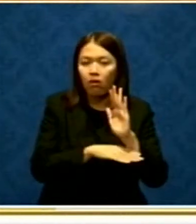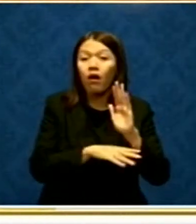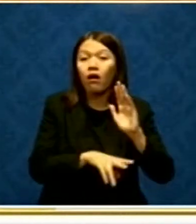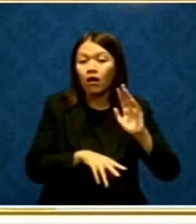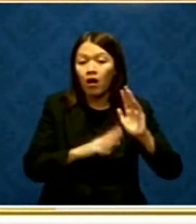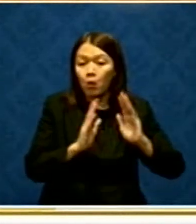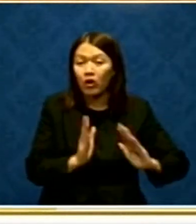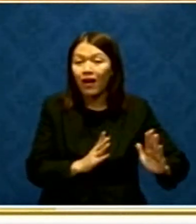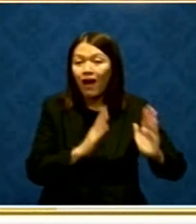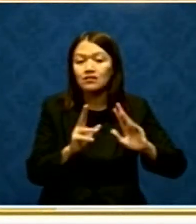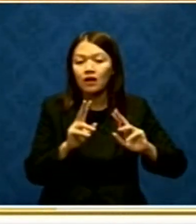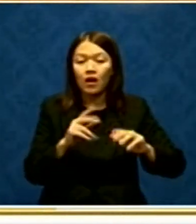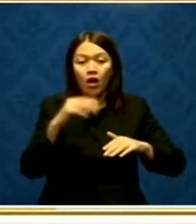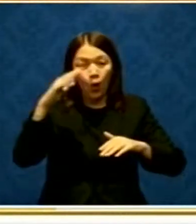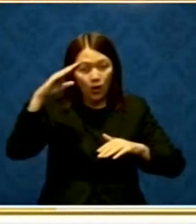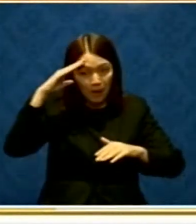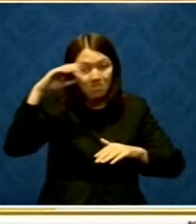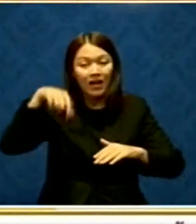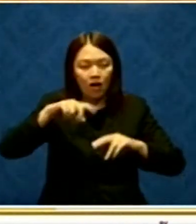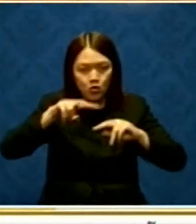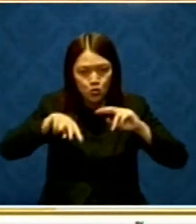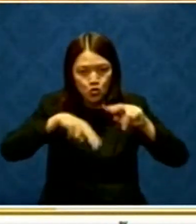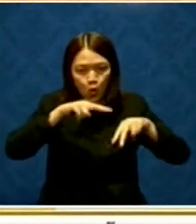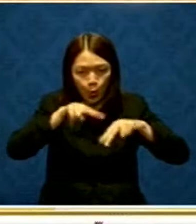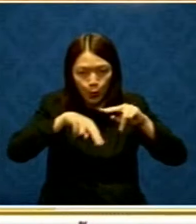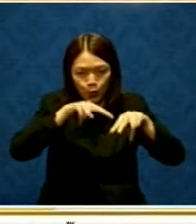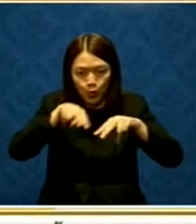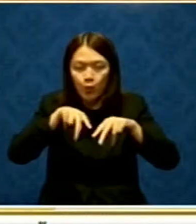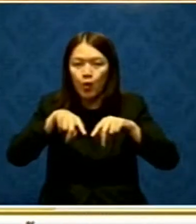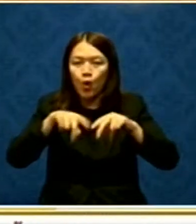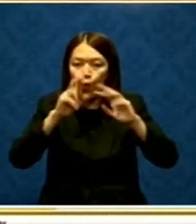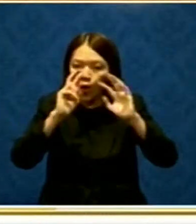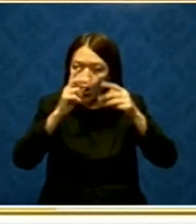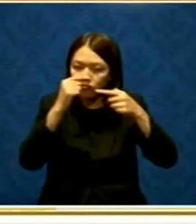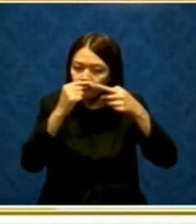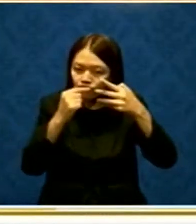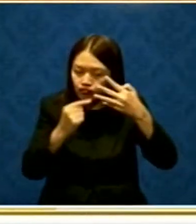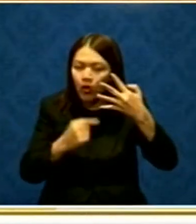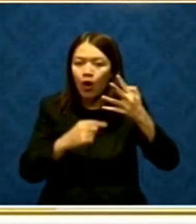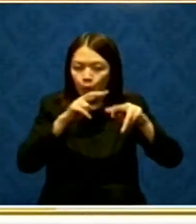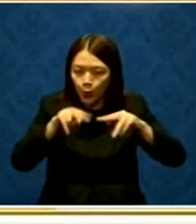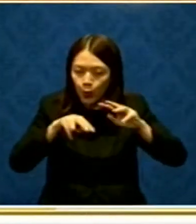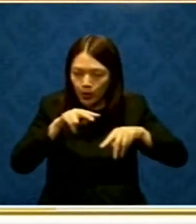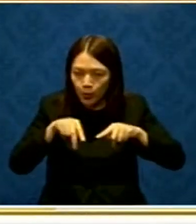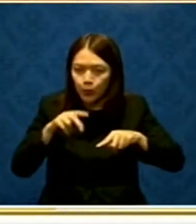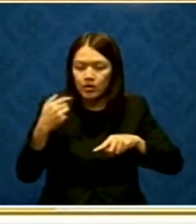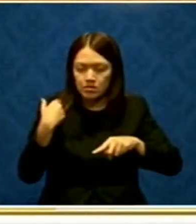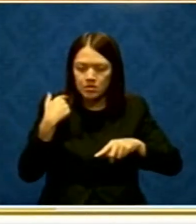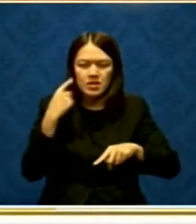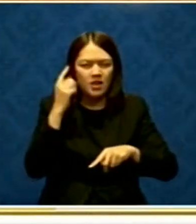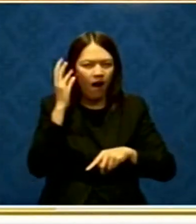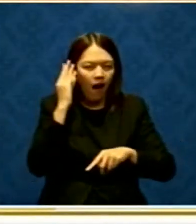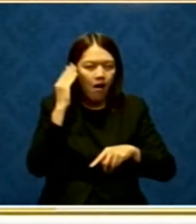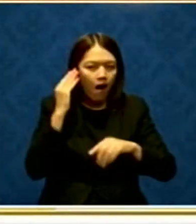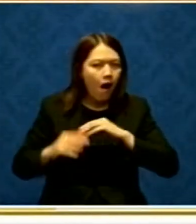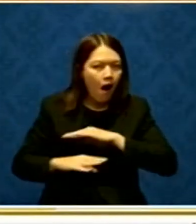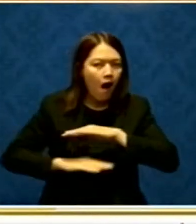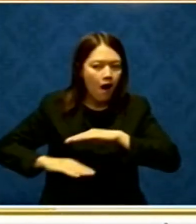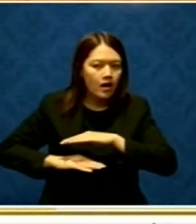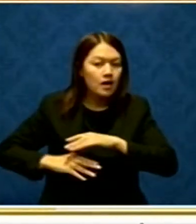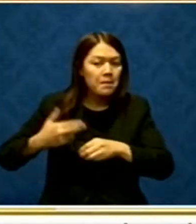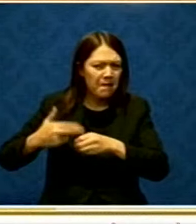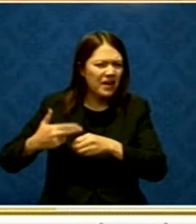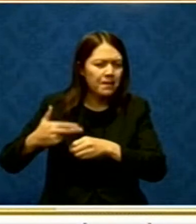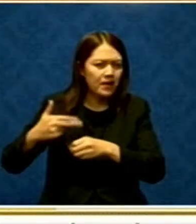นปกติแล้วก็ตรวจสอบมาทุกเรื่องเข้าใจว่าผมได้รับเรื่องต้นว่าเขามีเบาะแสว่าการใช้